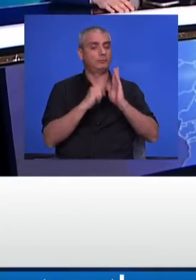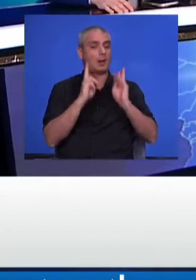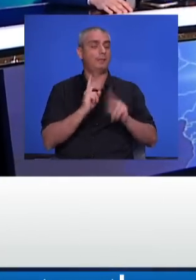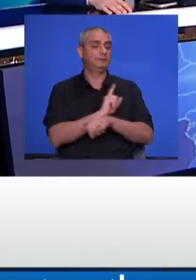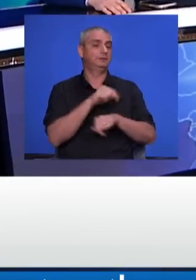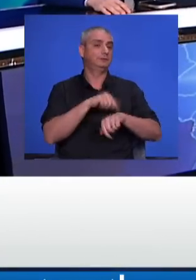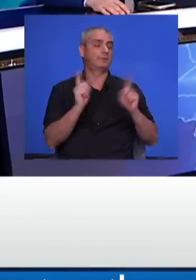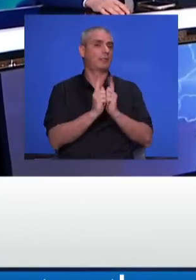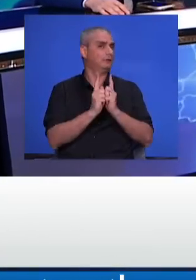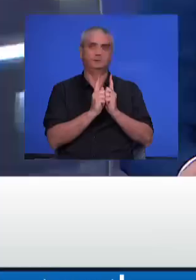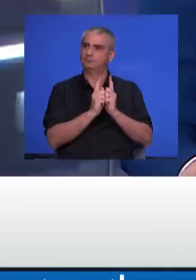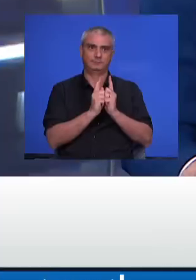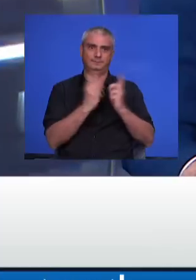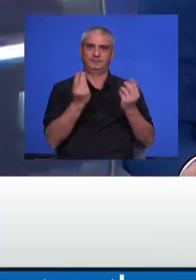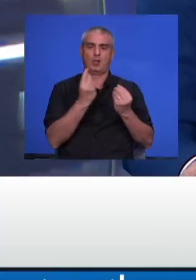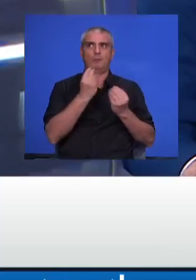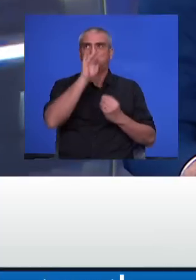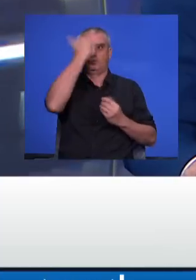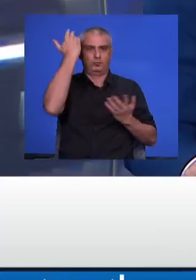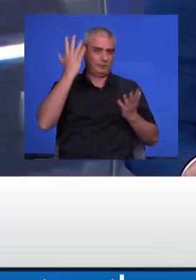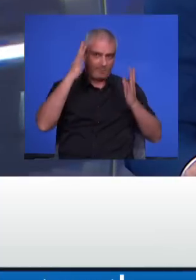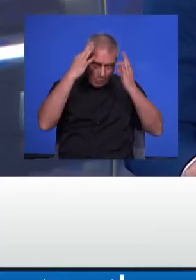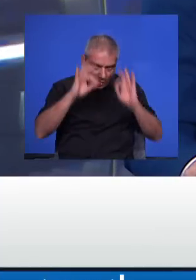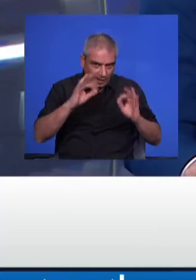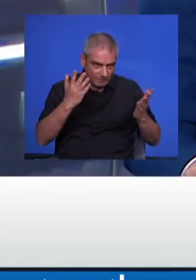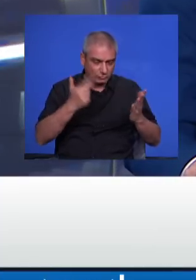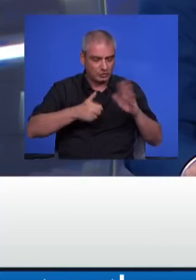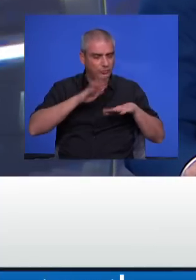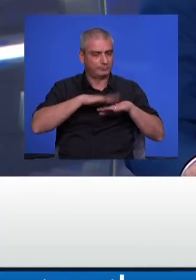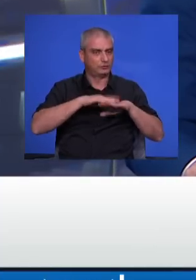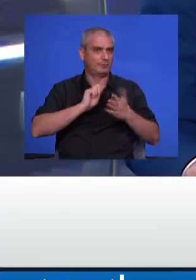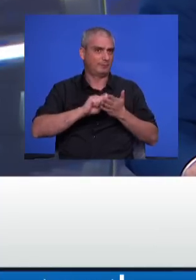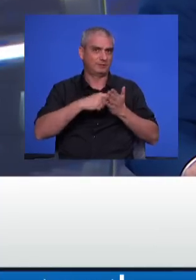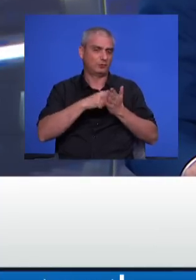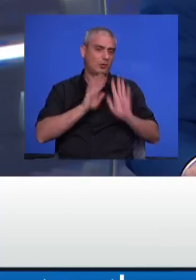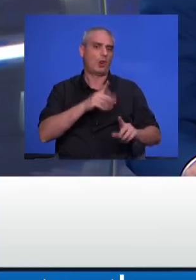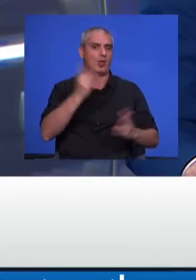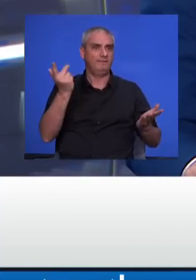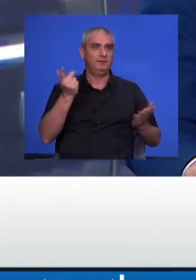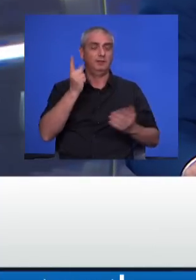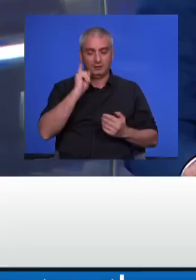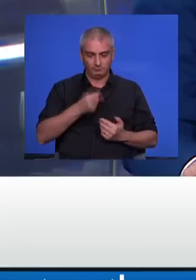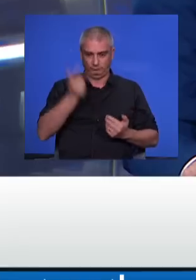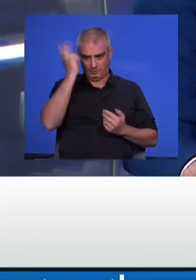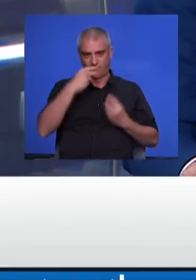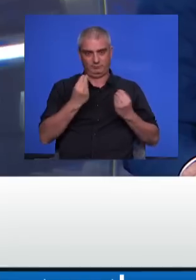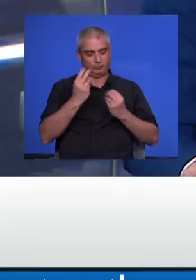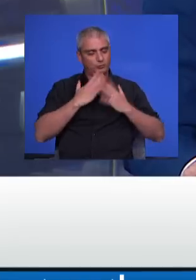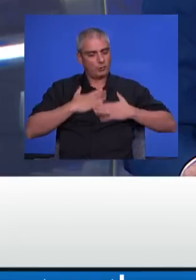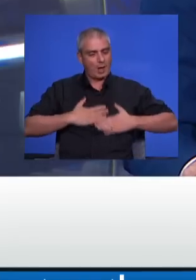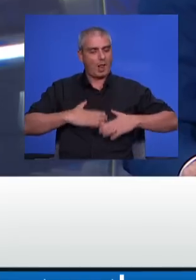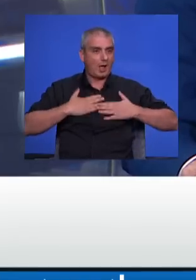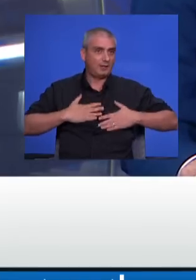קצר, זה לא מהלך שהוא מופרך, עם כל הכבוד לזה ש הדרג המקצועי במשרד האוצר לא אוהב את זה. דבר אחד, אפשר להשיג משהו שירגיע את